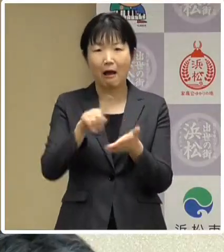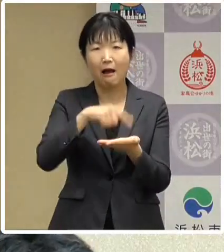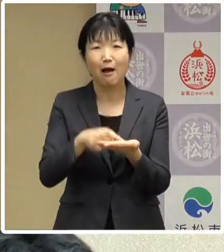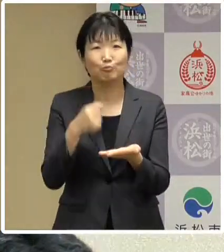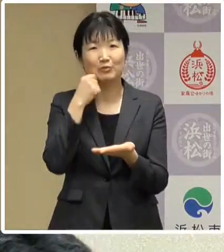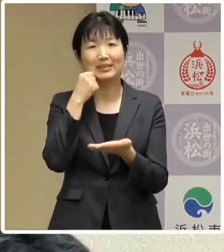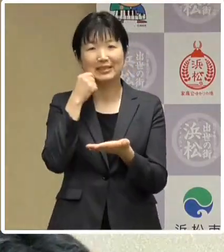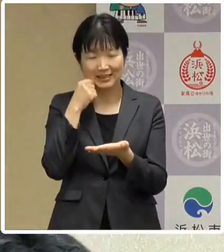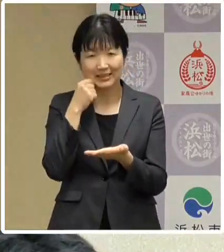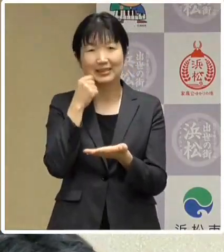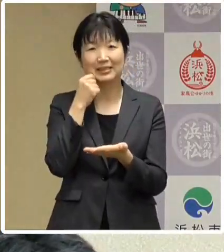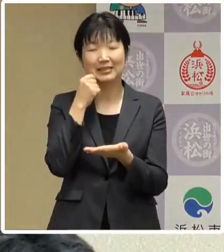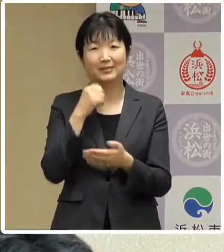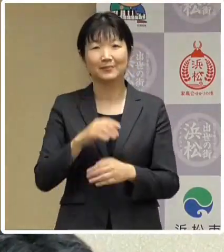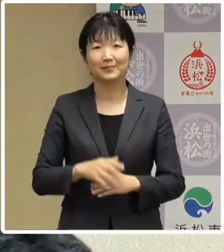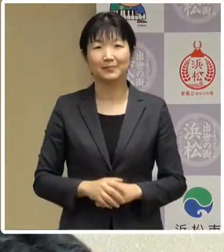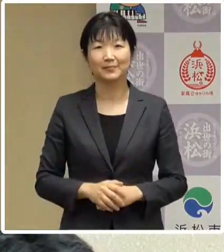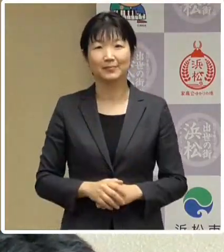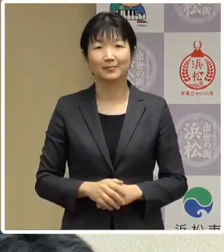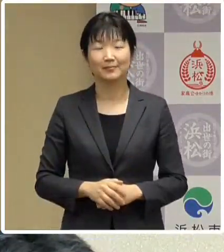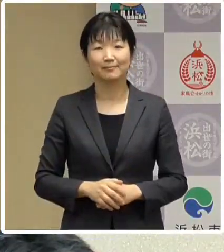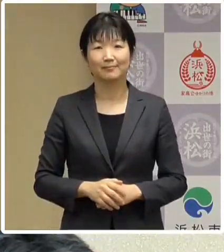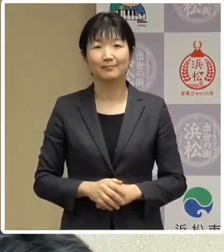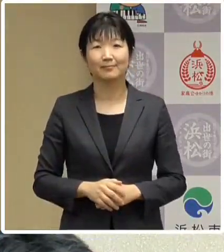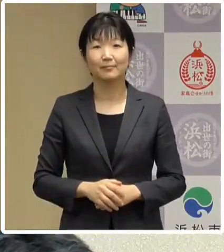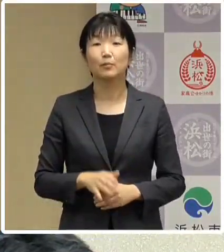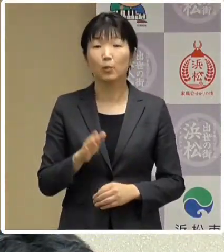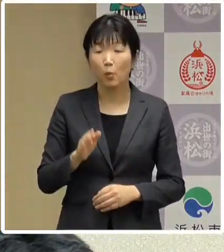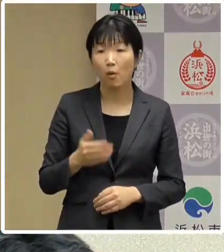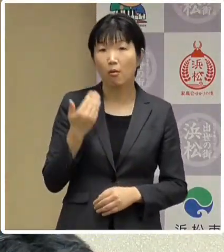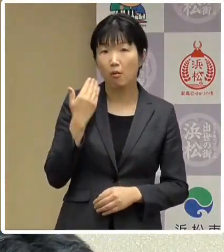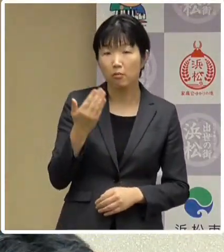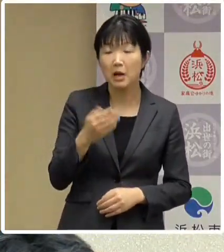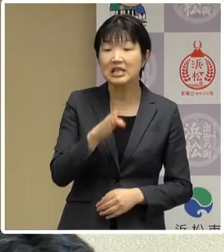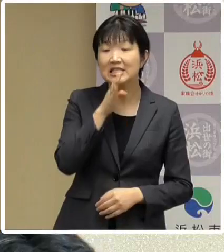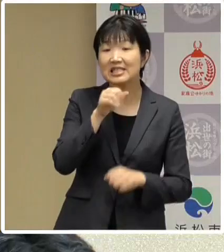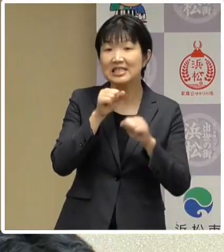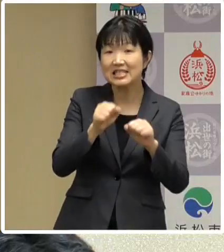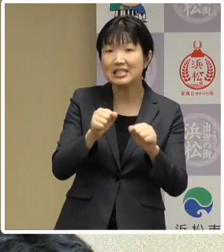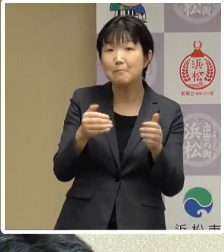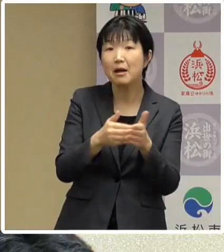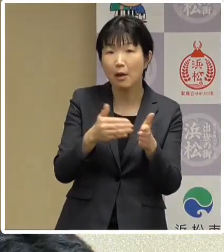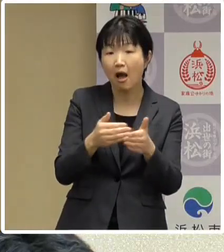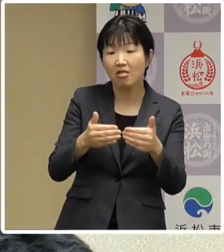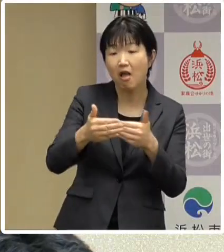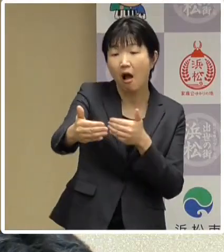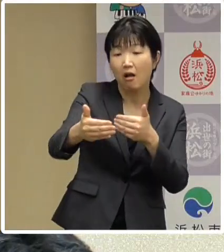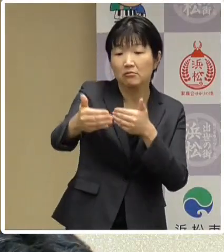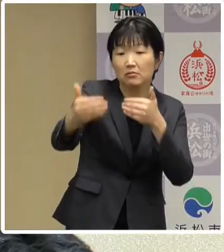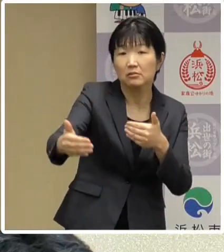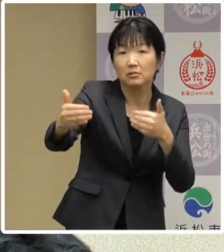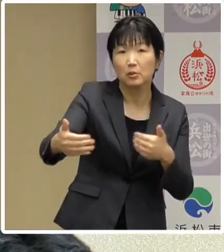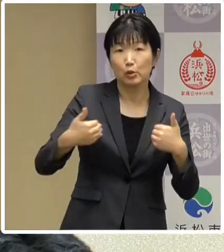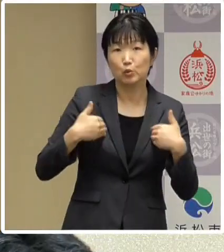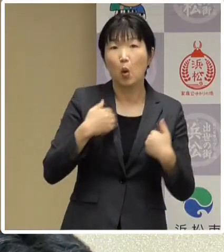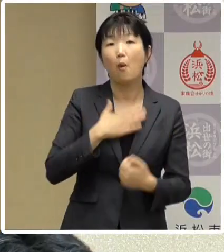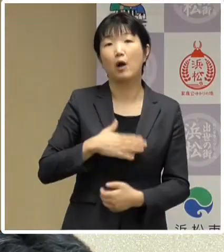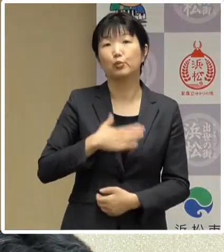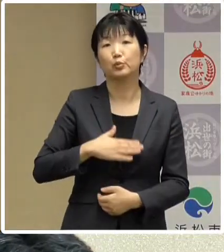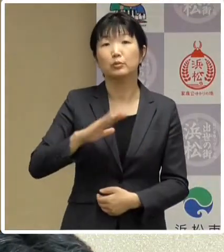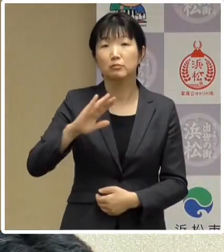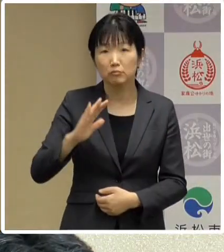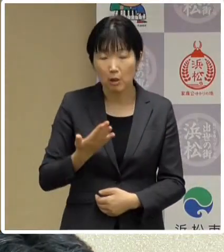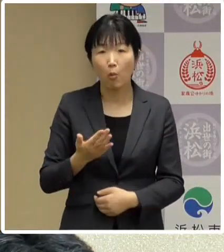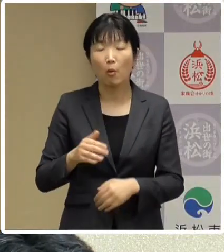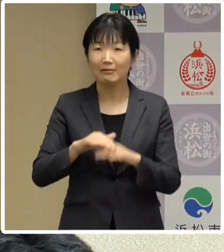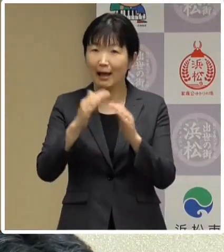現実的ではないというふうに考えてございます。 それは実施までの期間はそうだと思うんですけど、その大体のこの目安だとか、